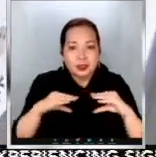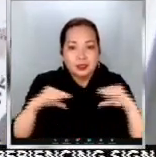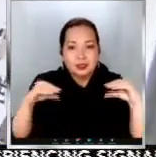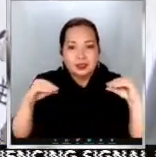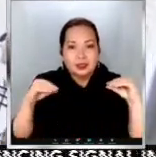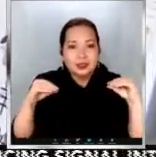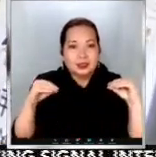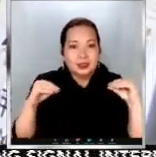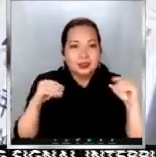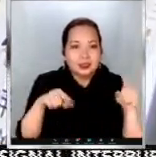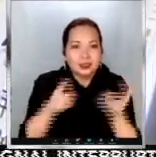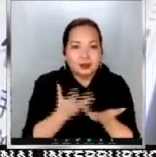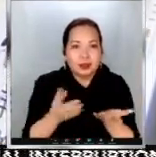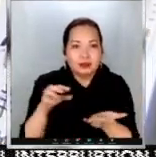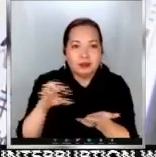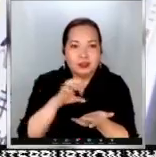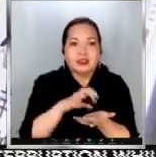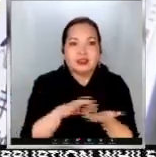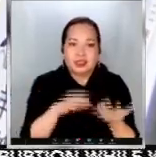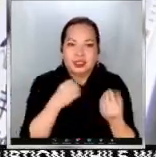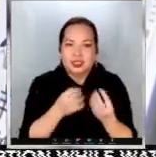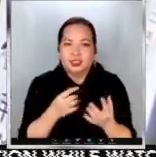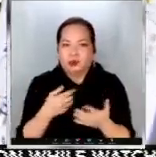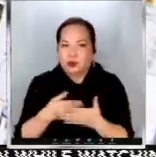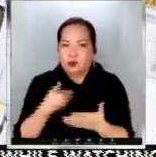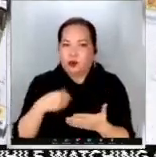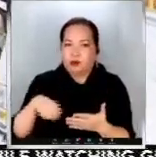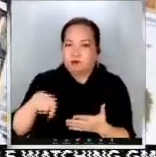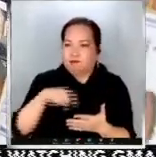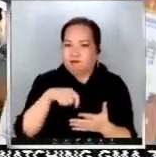Lahat kailangan ma-energize muna raw bago gamitin.